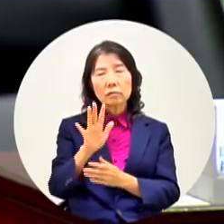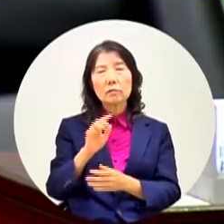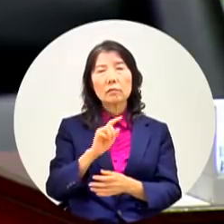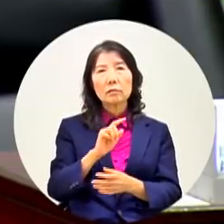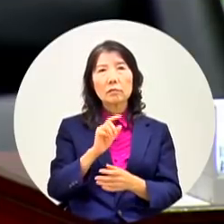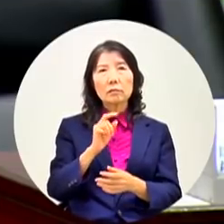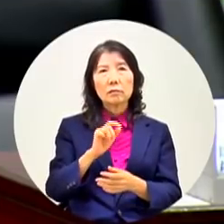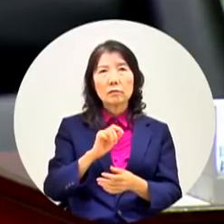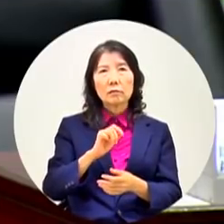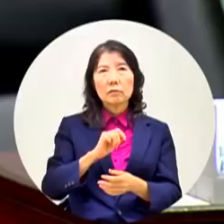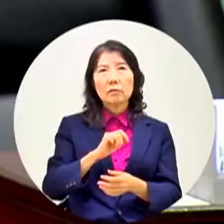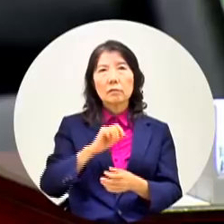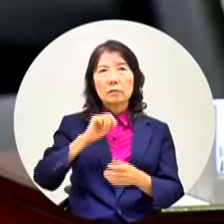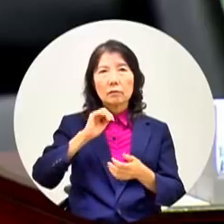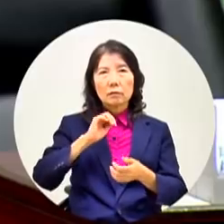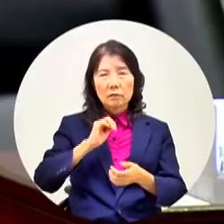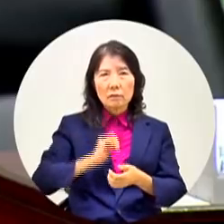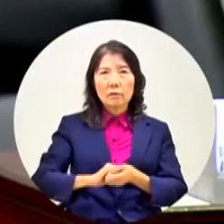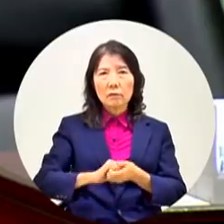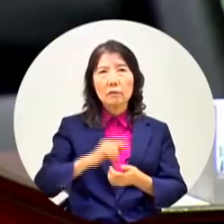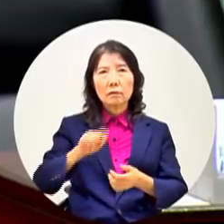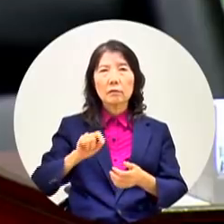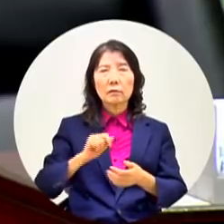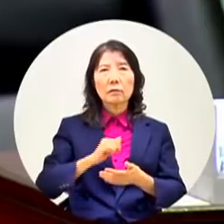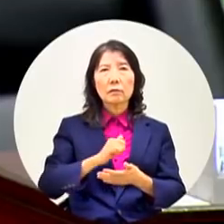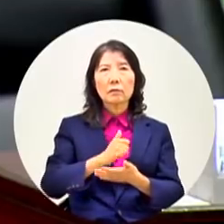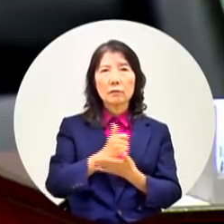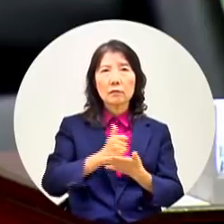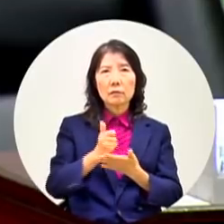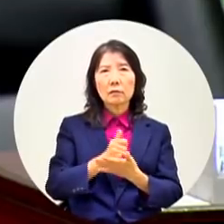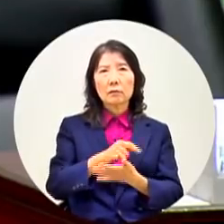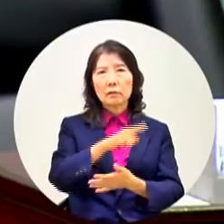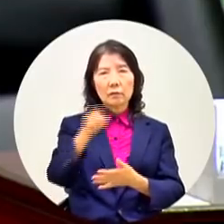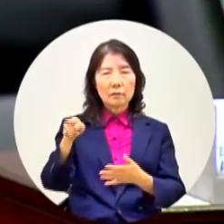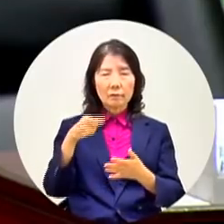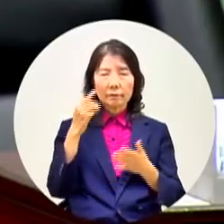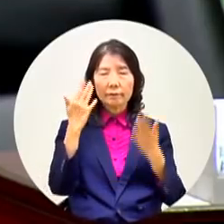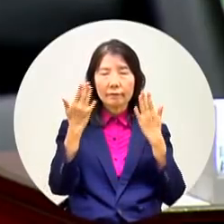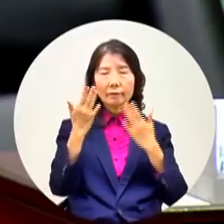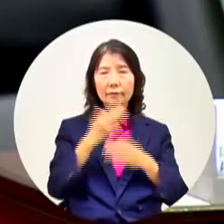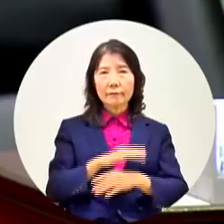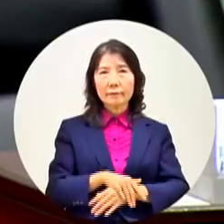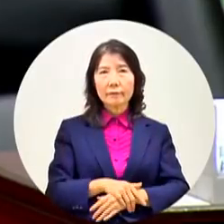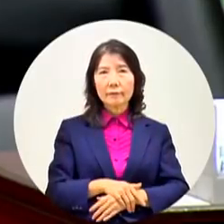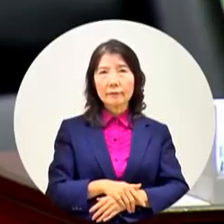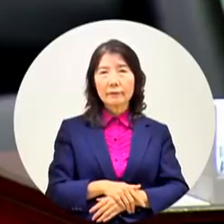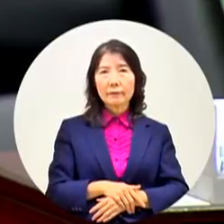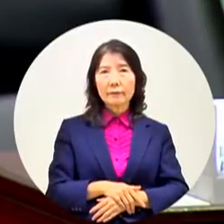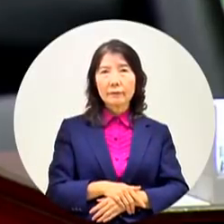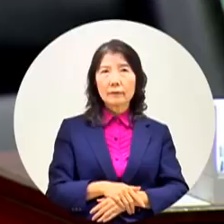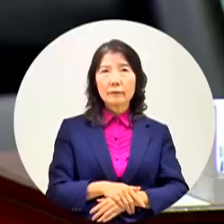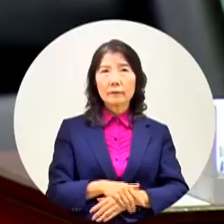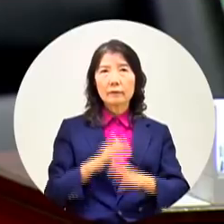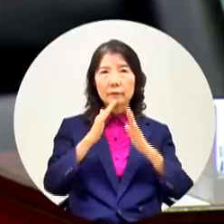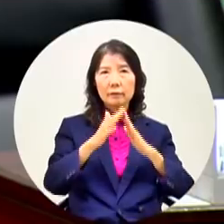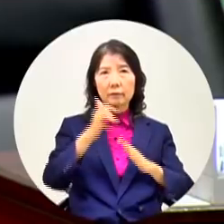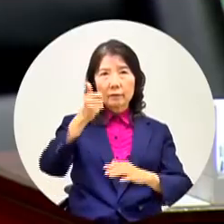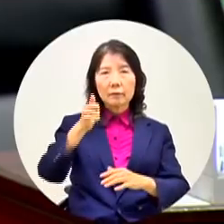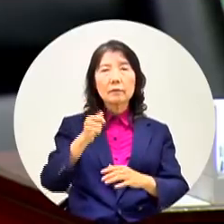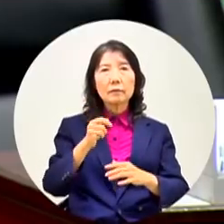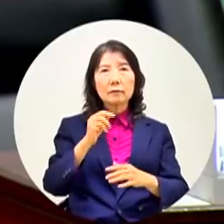早人讲，你出事就带什么命，应该。大家都很清楚。啊，我要甲市长讲到一个重